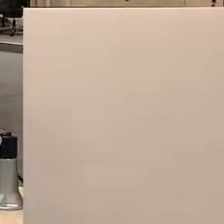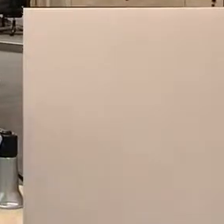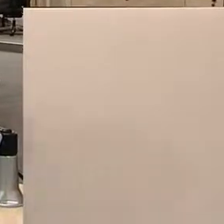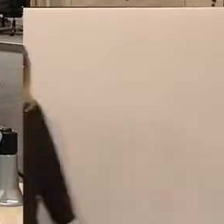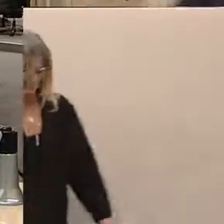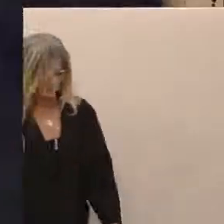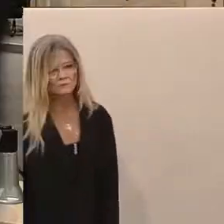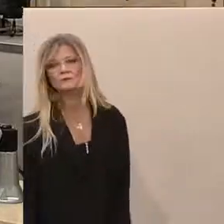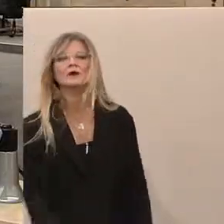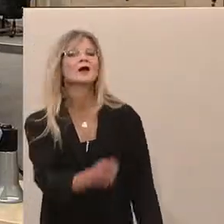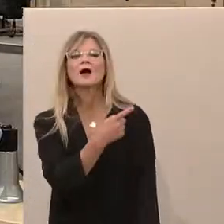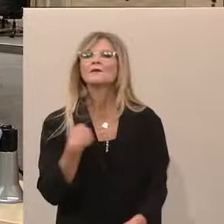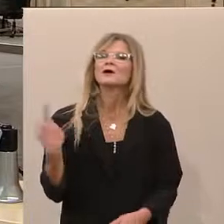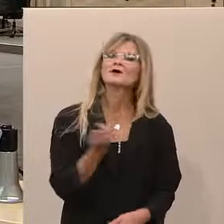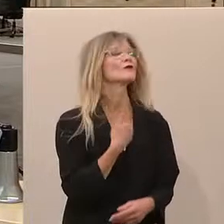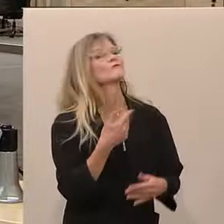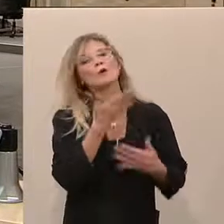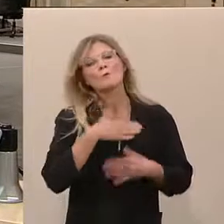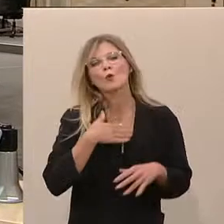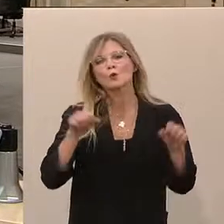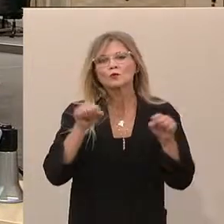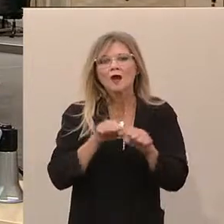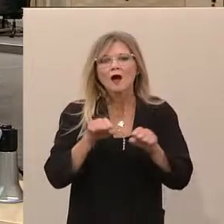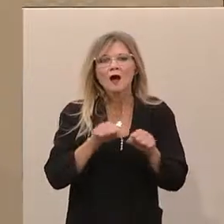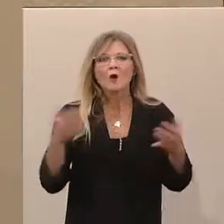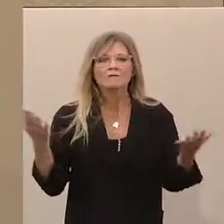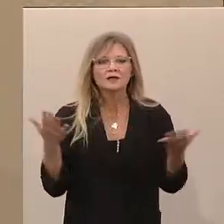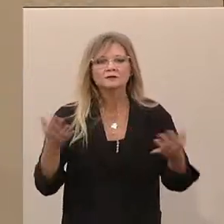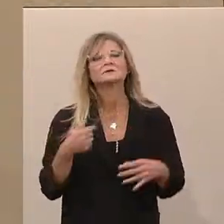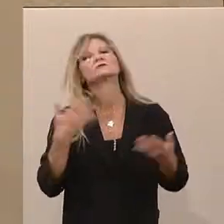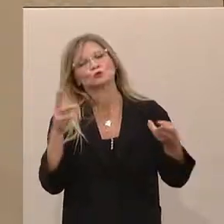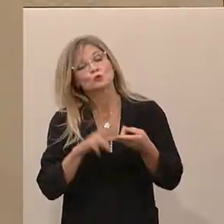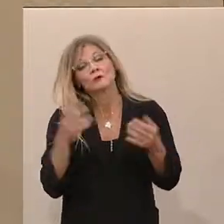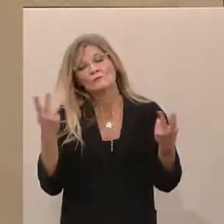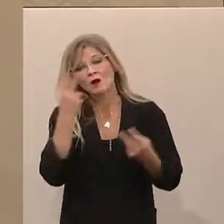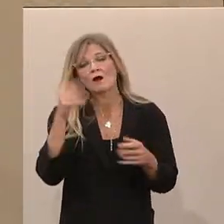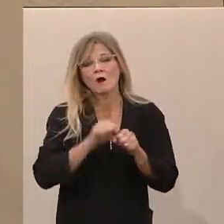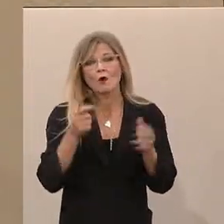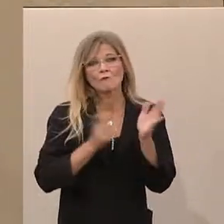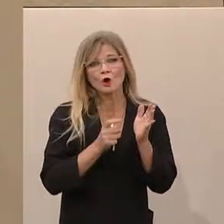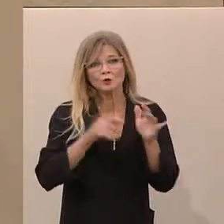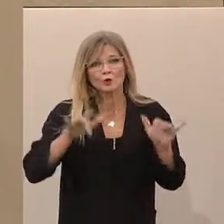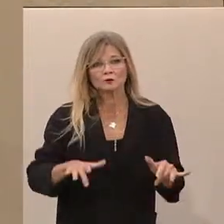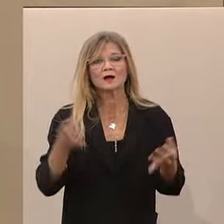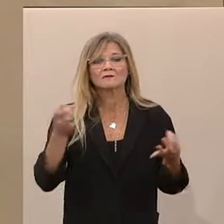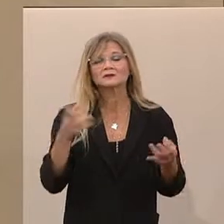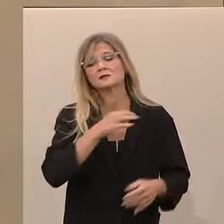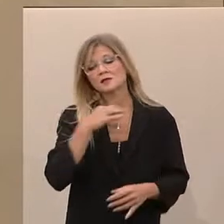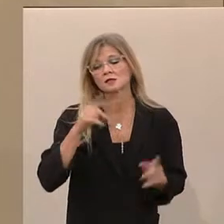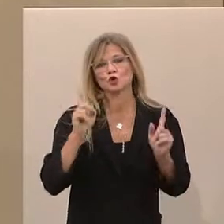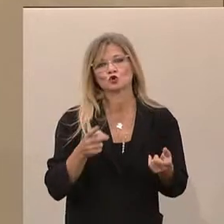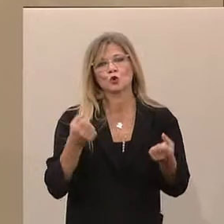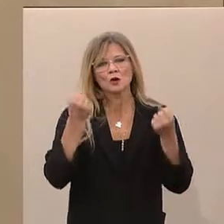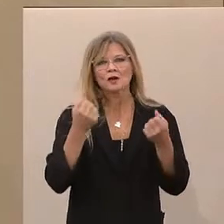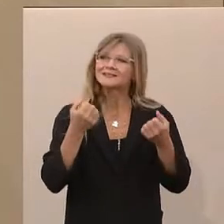Wir wollen aber auch und fordern, dass unsere Kinder natürlich in Sicherheit weiter aufwachsen können und dass